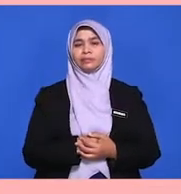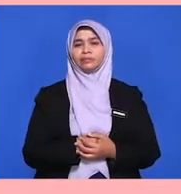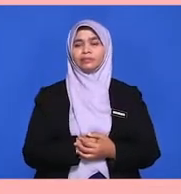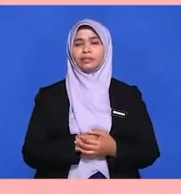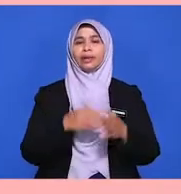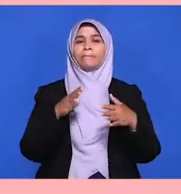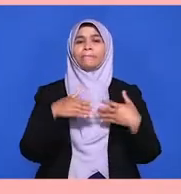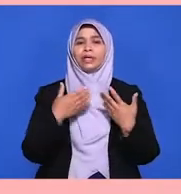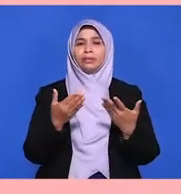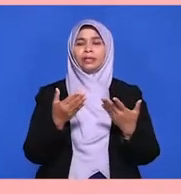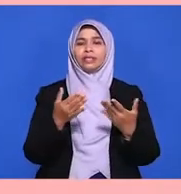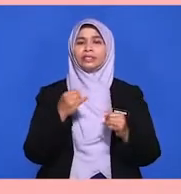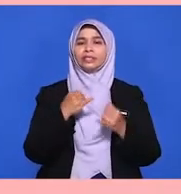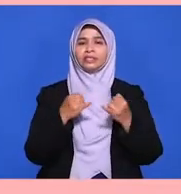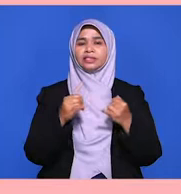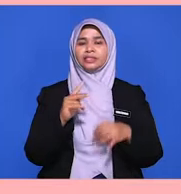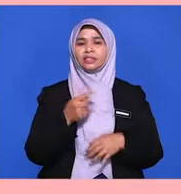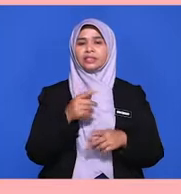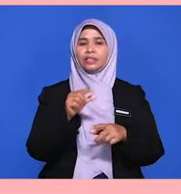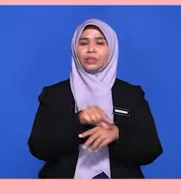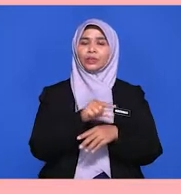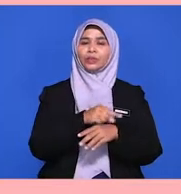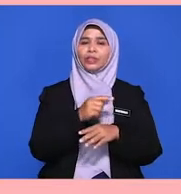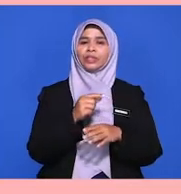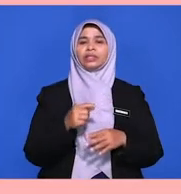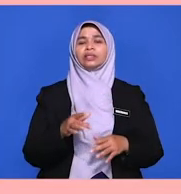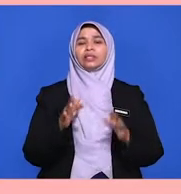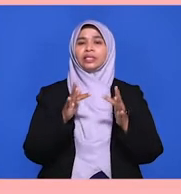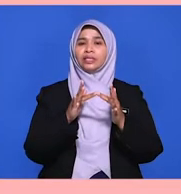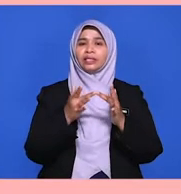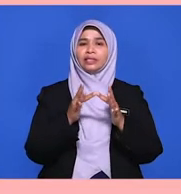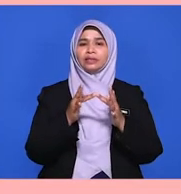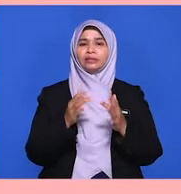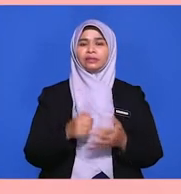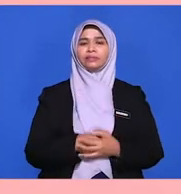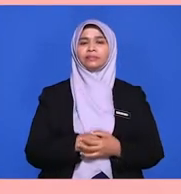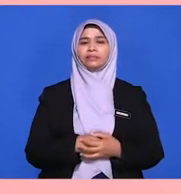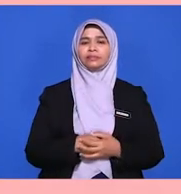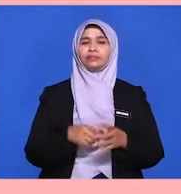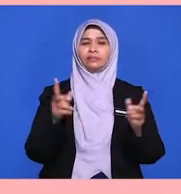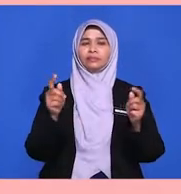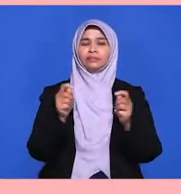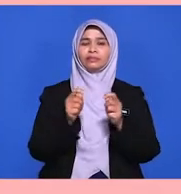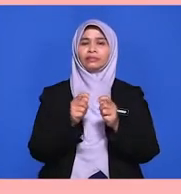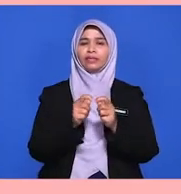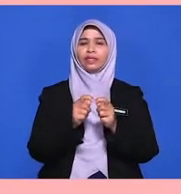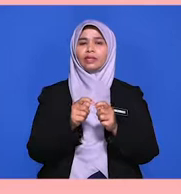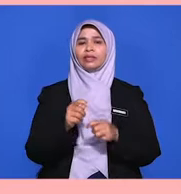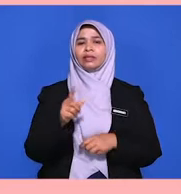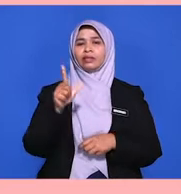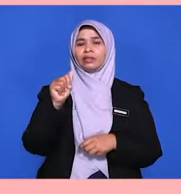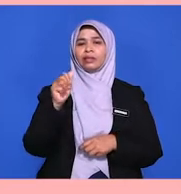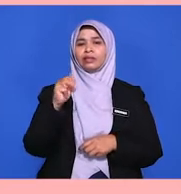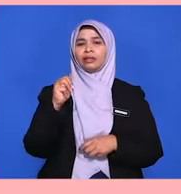Bagaimana pula jika kita menggunakan bahan rujukan dari internet seperti laman web tertentu?